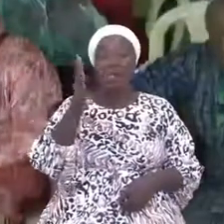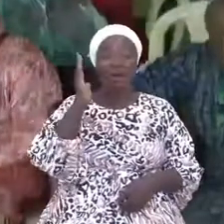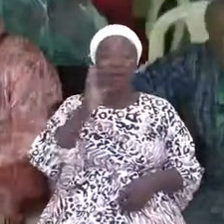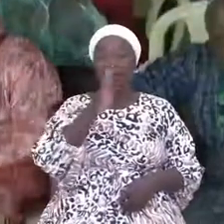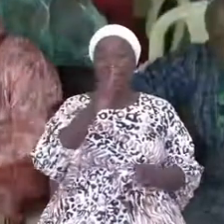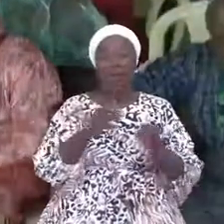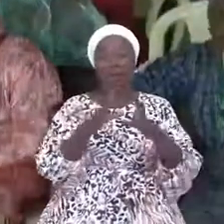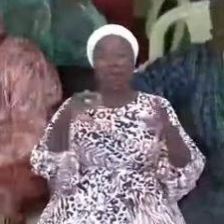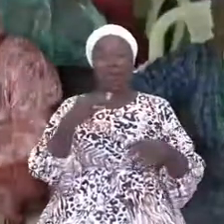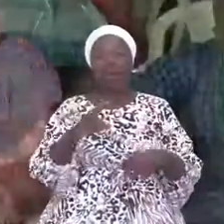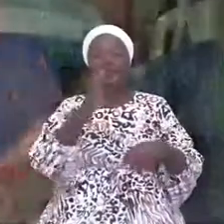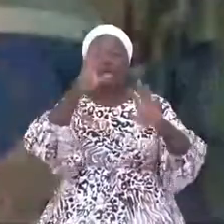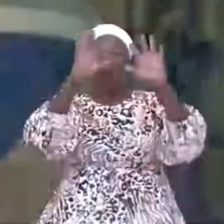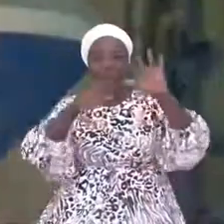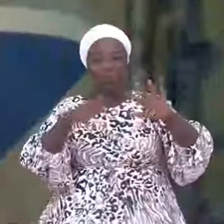JCK, amen.